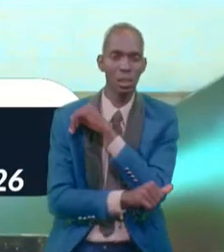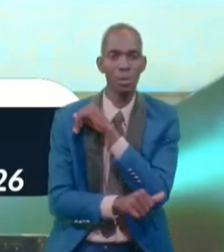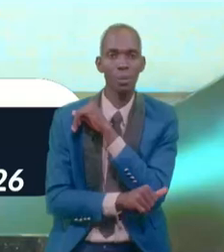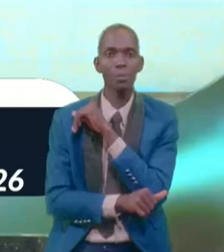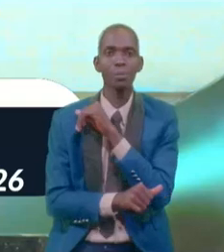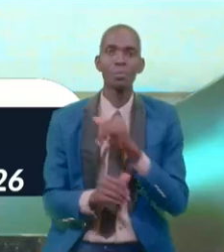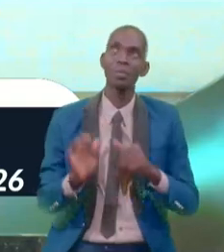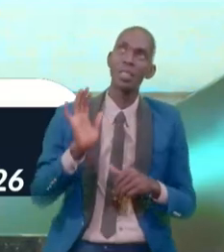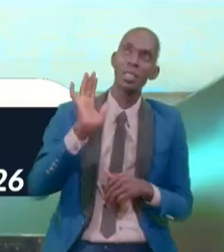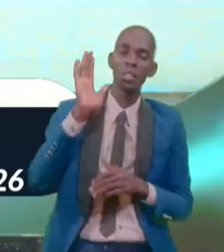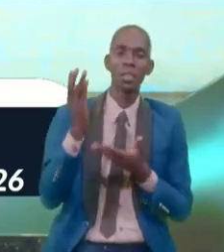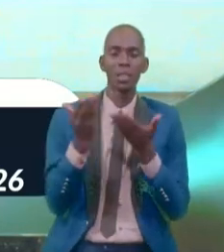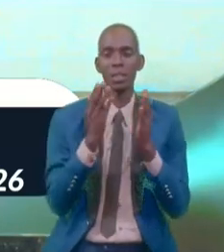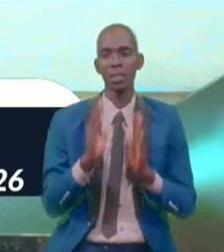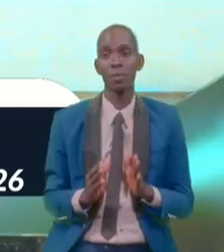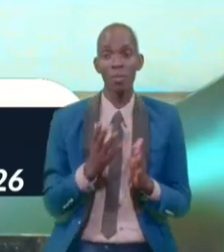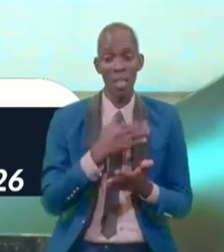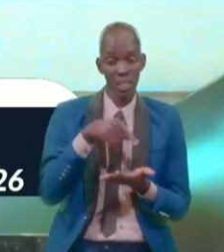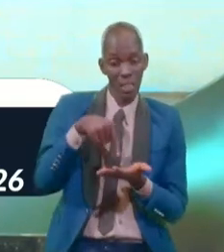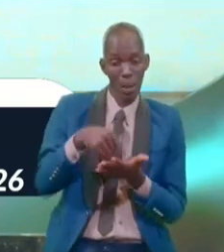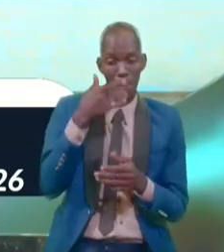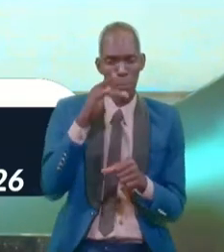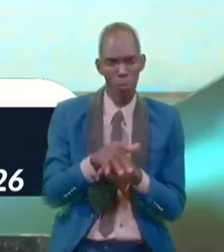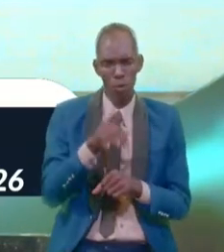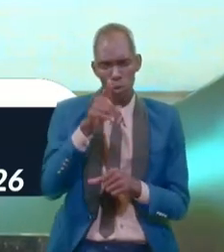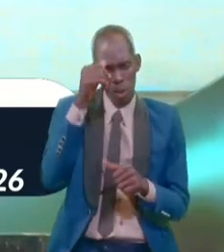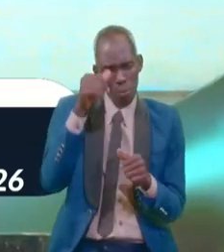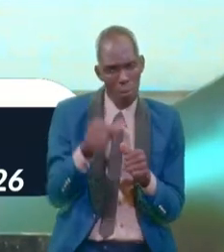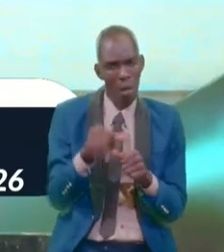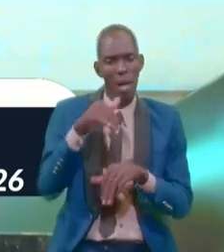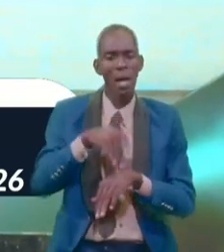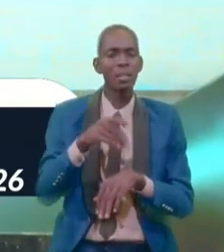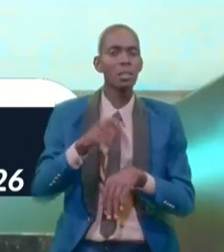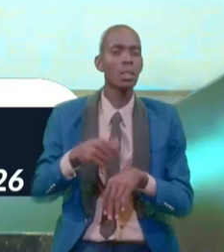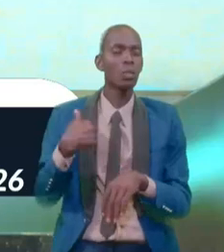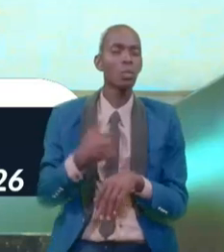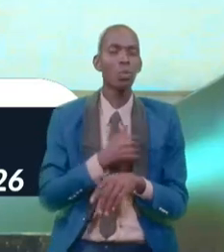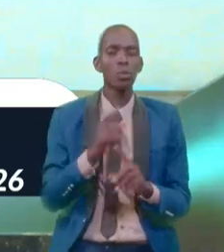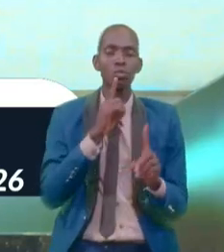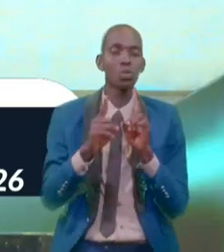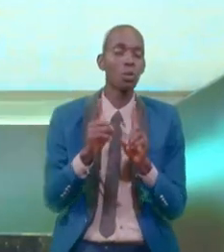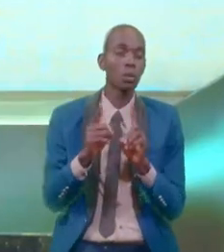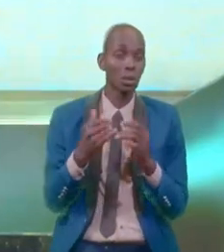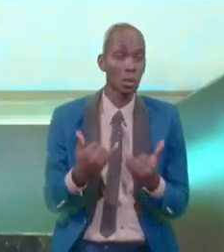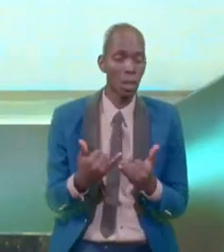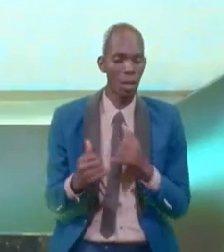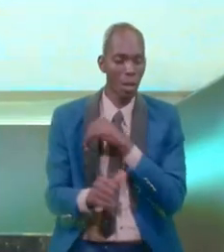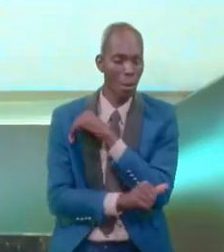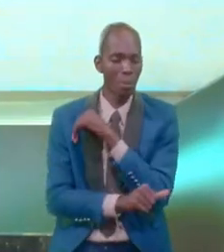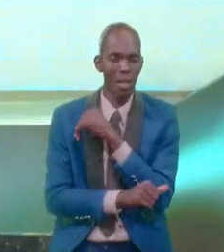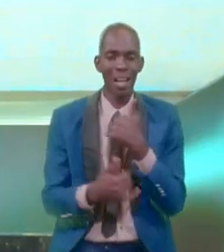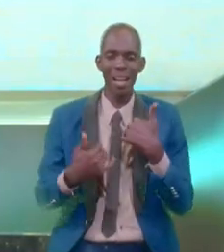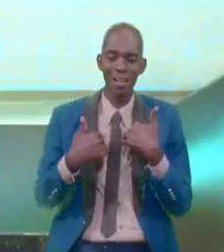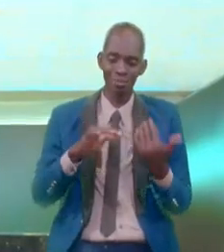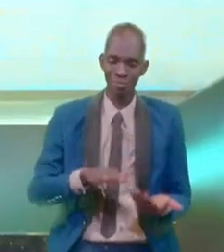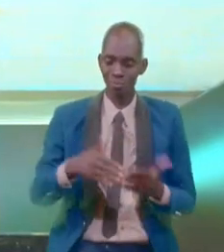d'Abraham son serviteur. Et cette promesse, vous rappelez, en ce temps que nous parlons, Abraham